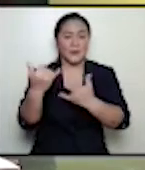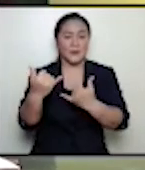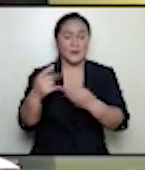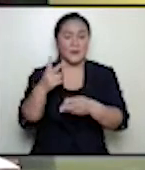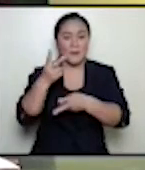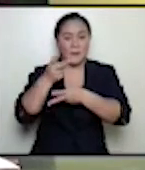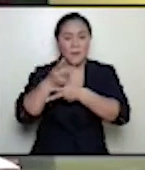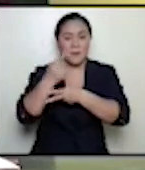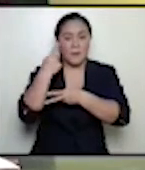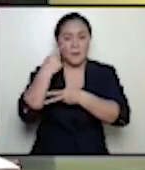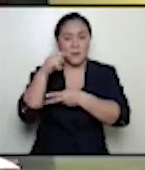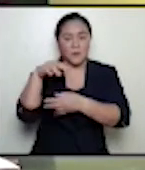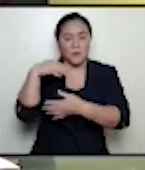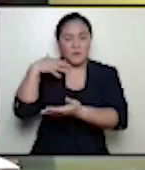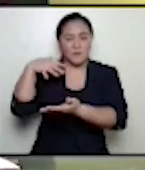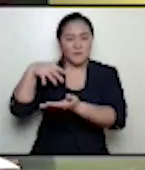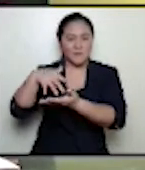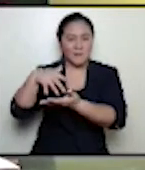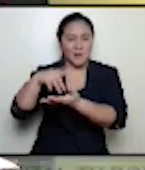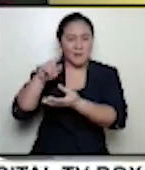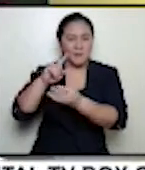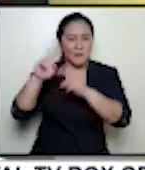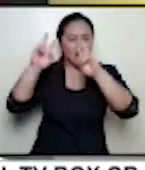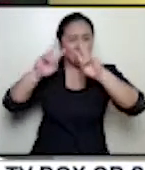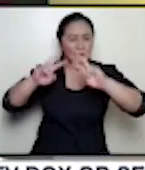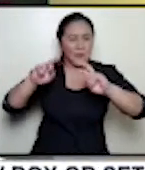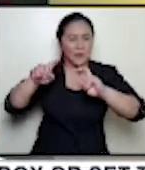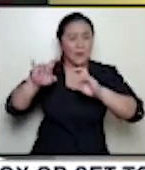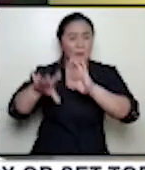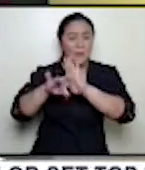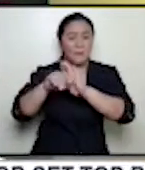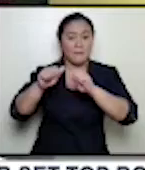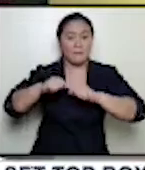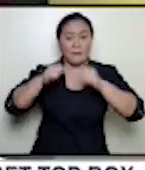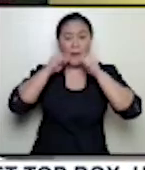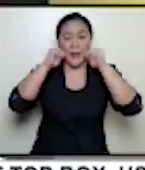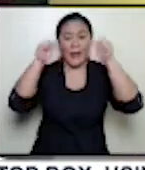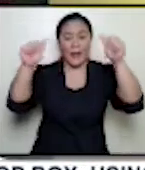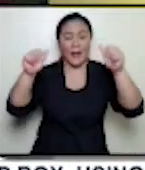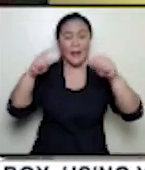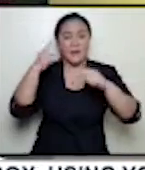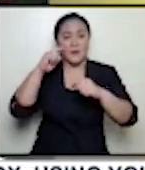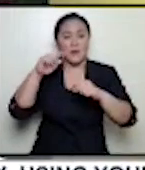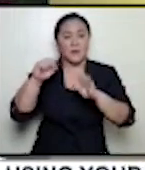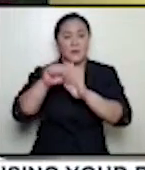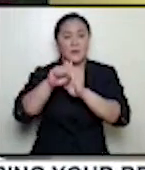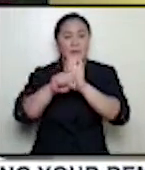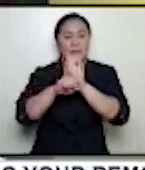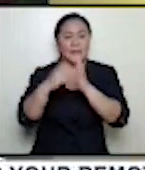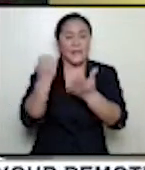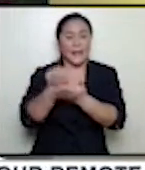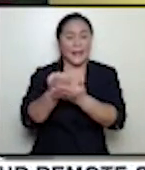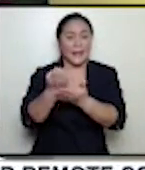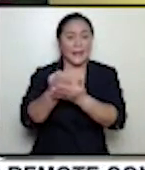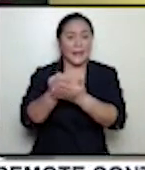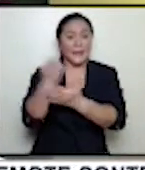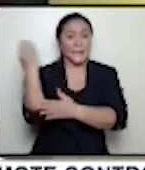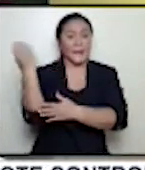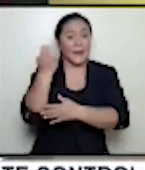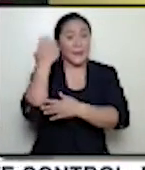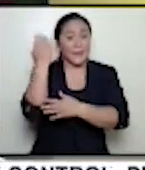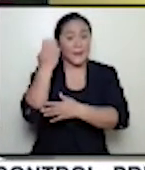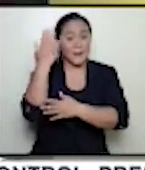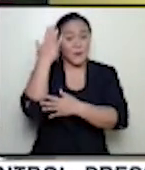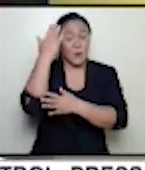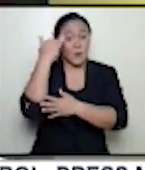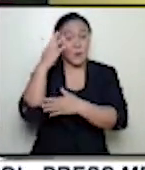Pinag-aaral at nagbalakadyang ang posibleng pagdedeklara ng State of Economic Emergency. Layo po nitong tugunan ang